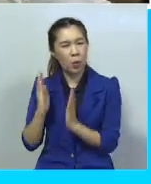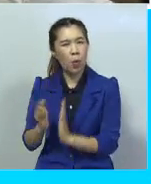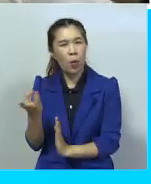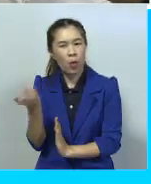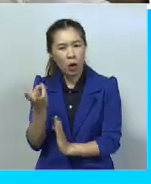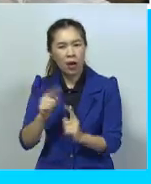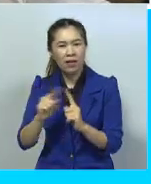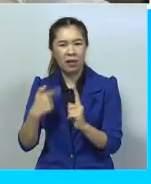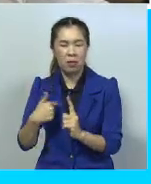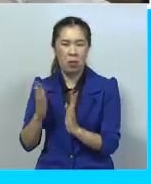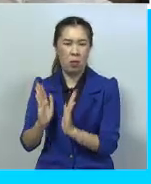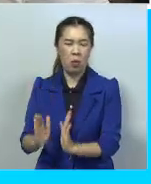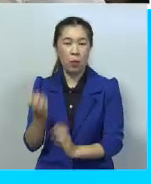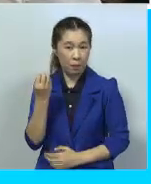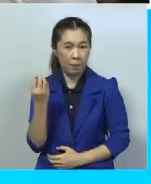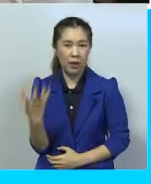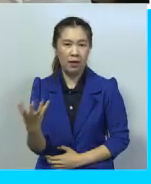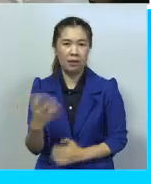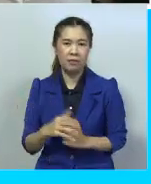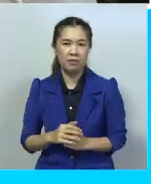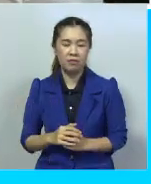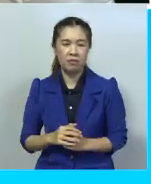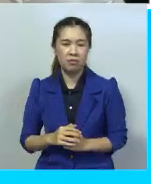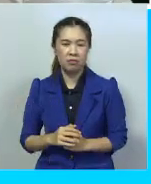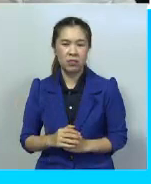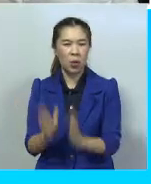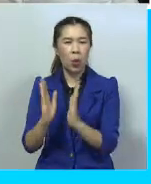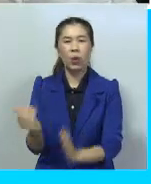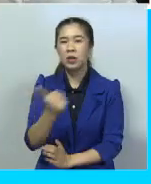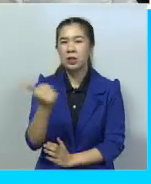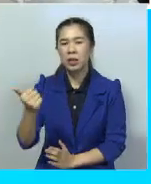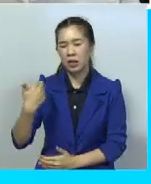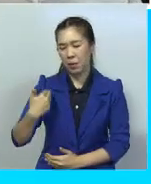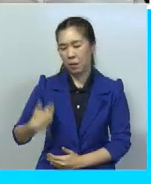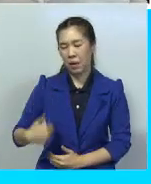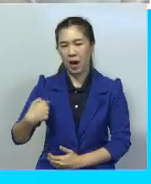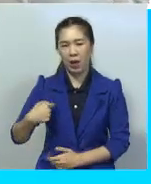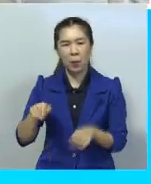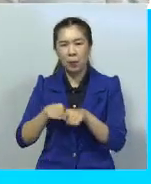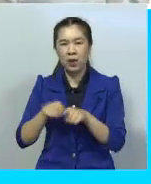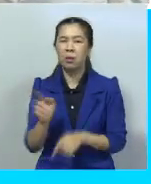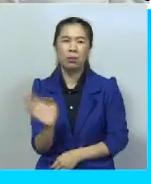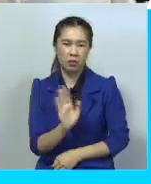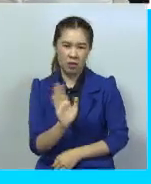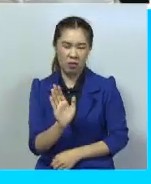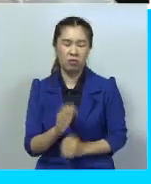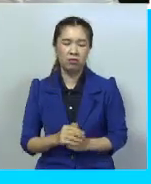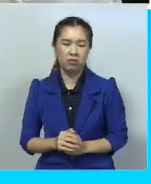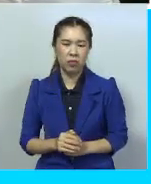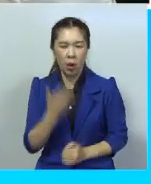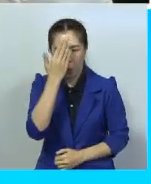แต่คือตอนนี้มันมีหลายคนก็คือไม่อยากให้คนอื่นมาเป็นแบบนี้อีกอะค่ะคือเขาก็ไปเปิดคลินิกที่อื่นด้วยอะค่ะ